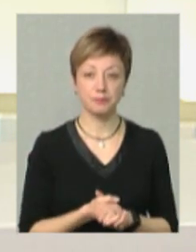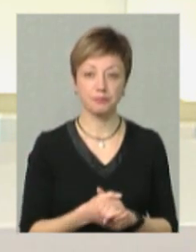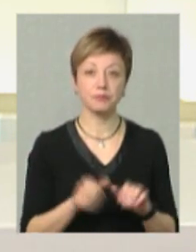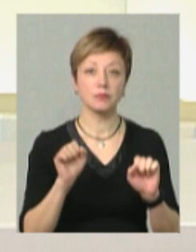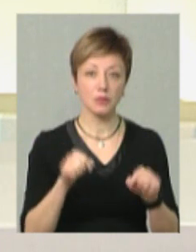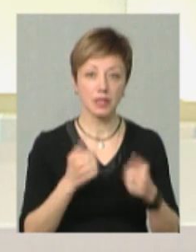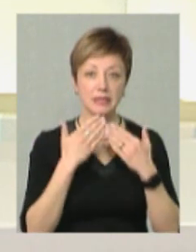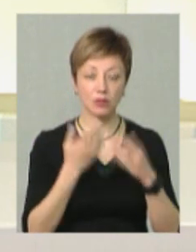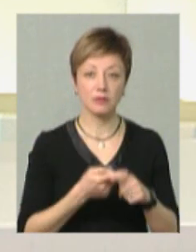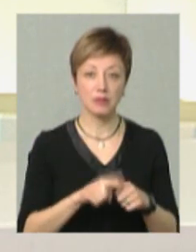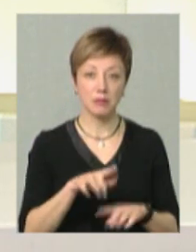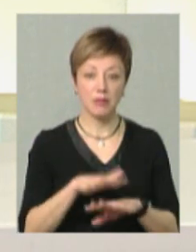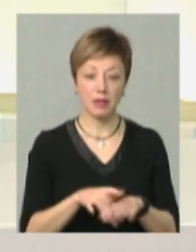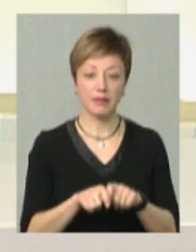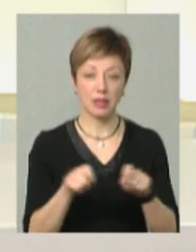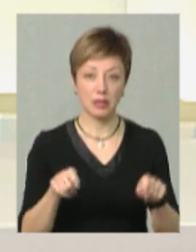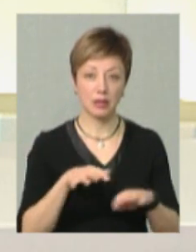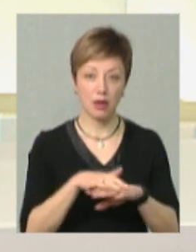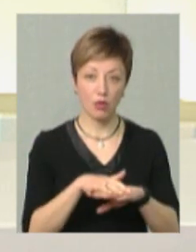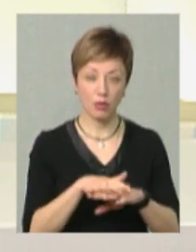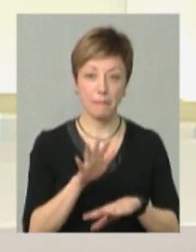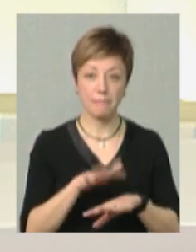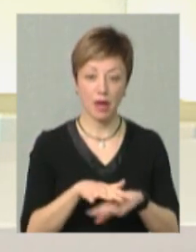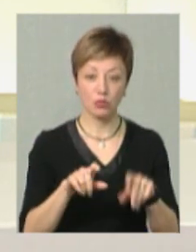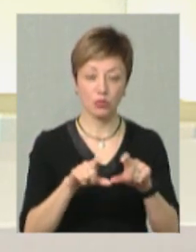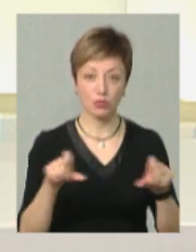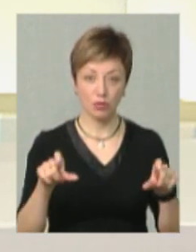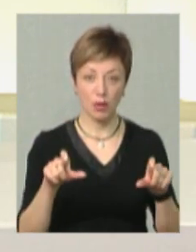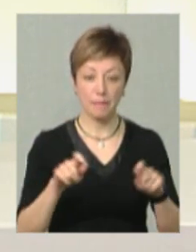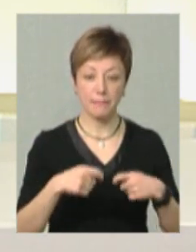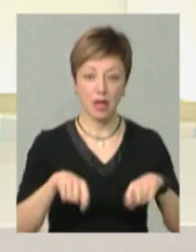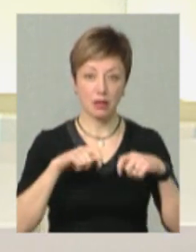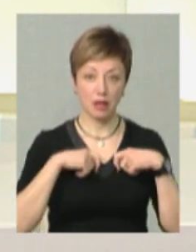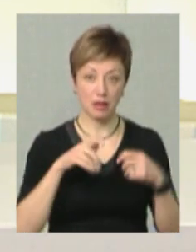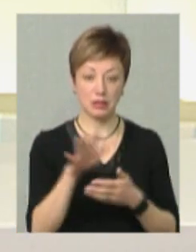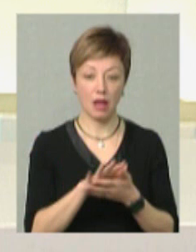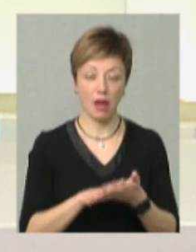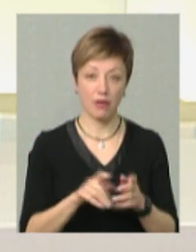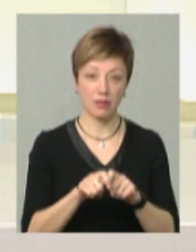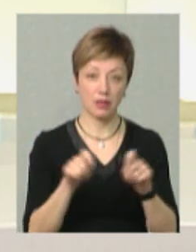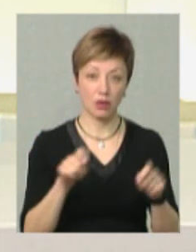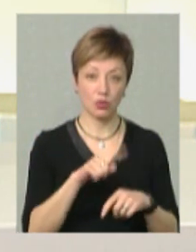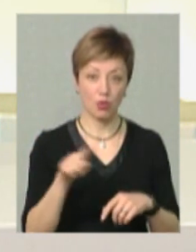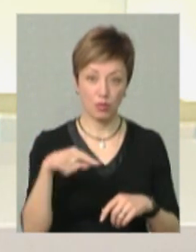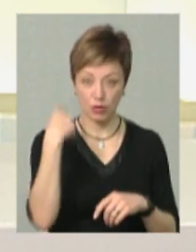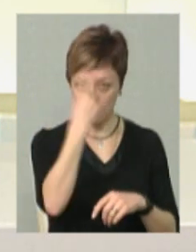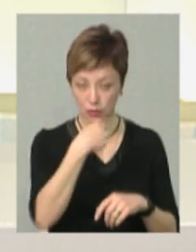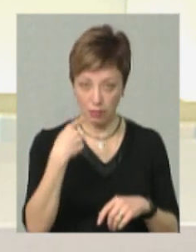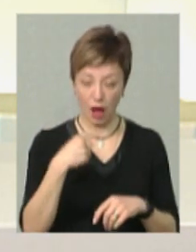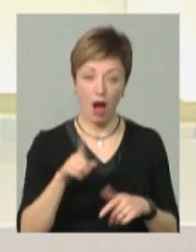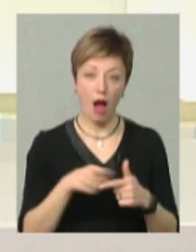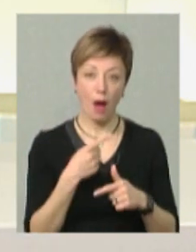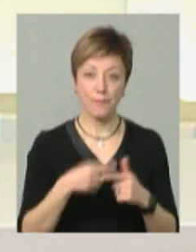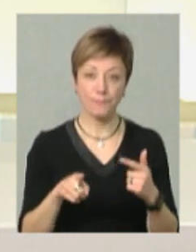Може звернутися в цей банк, відкрити рахунок. Банківська установа передає нам заяву про відкриття номера особового рахунку,